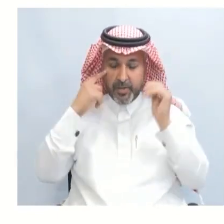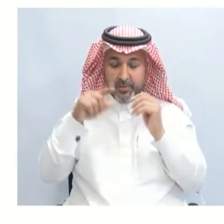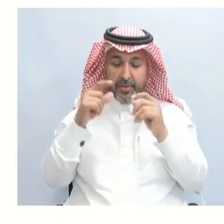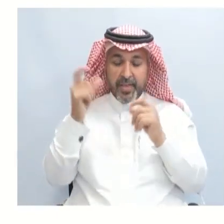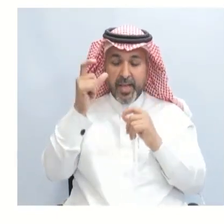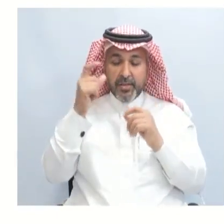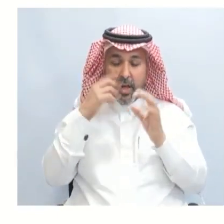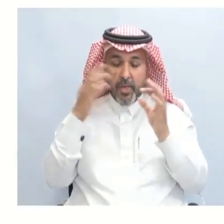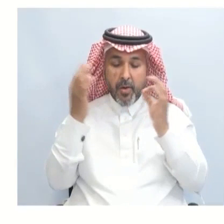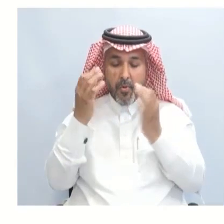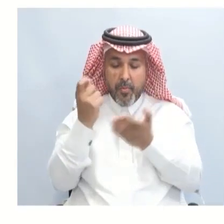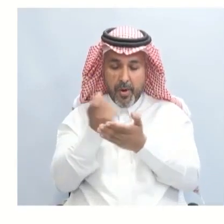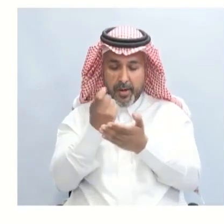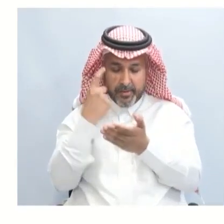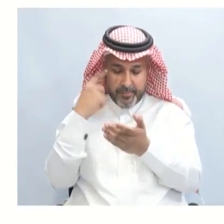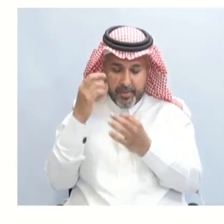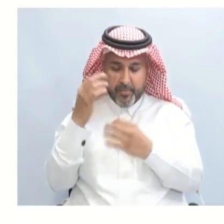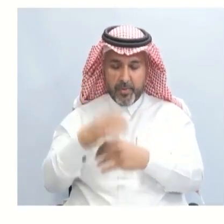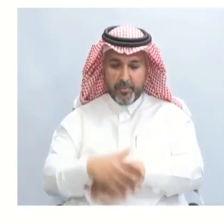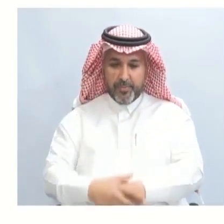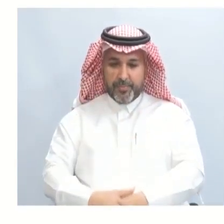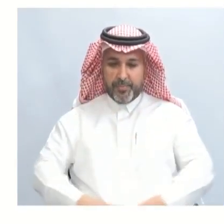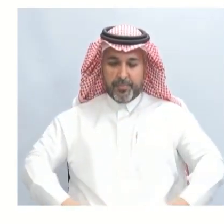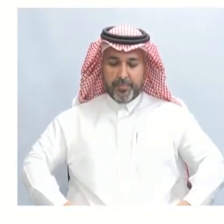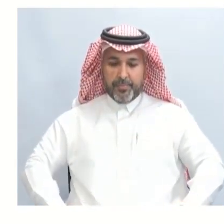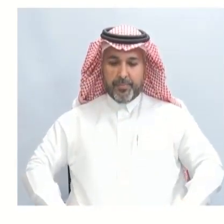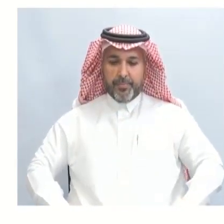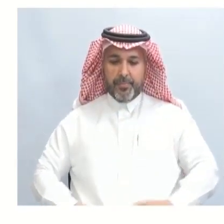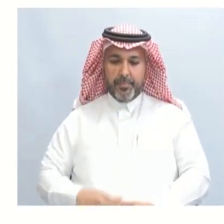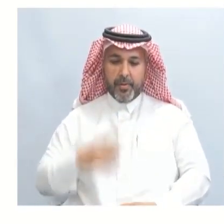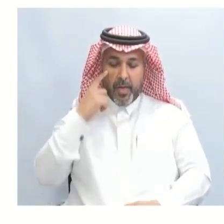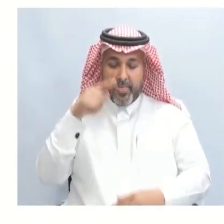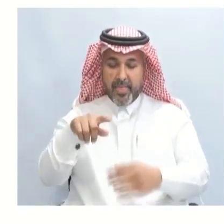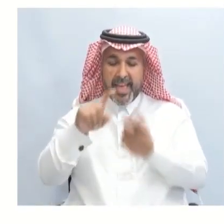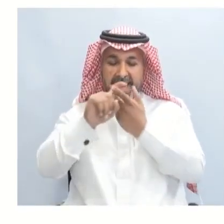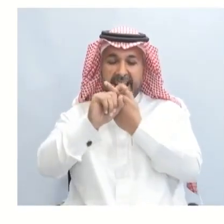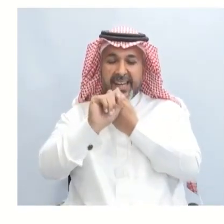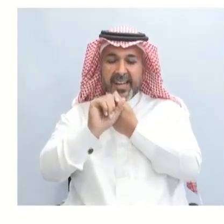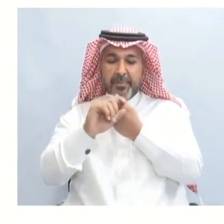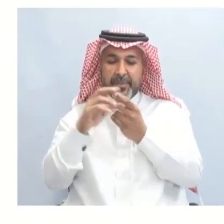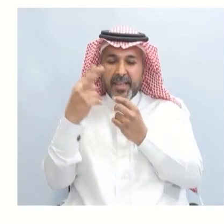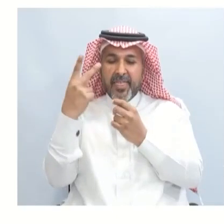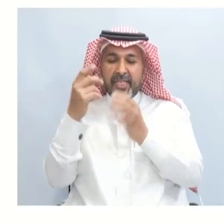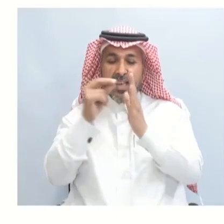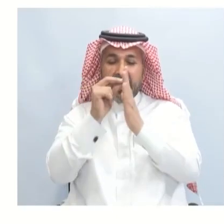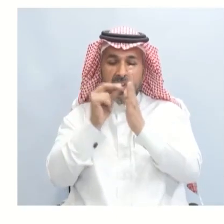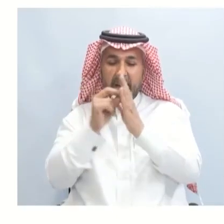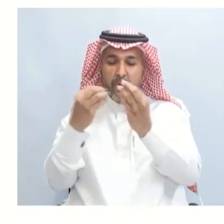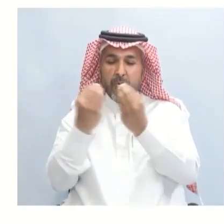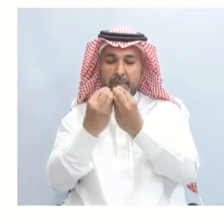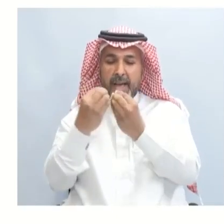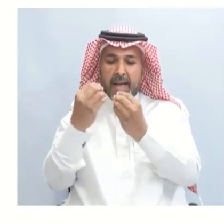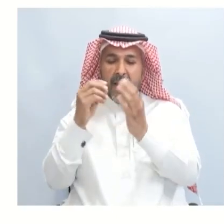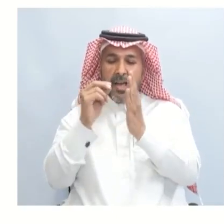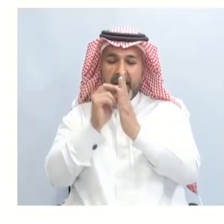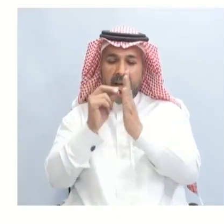سجلها عندك في كتابك هذه طريقه ماذا طريقه ربط قانون نيوتن الرابع مع من